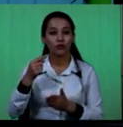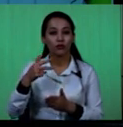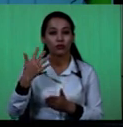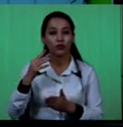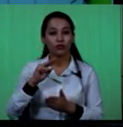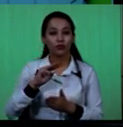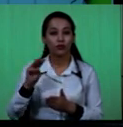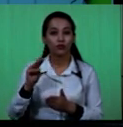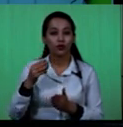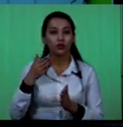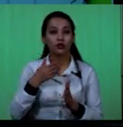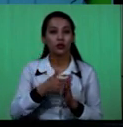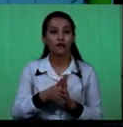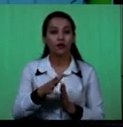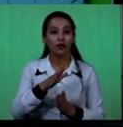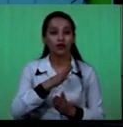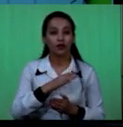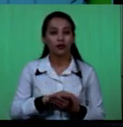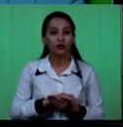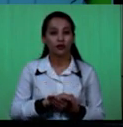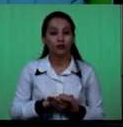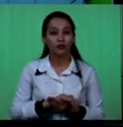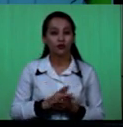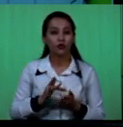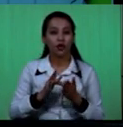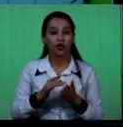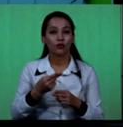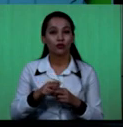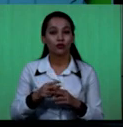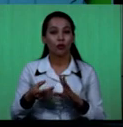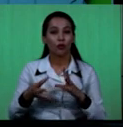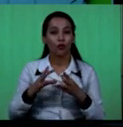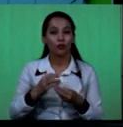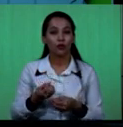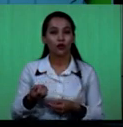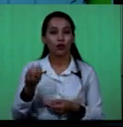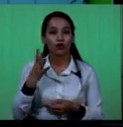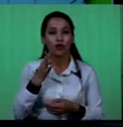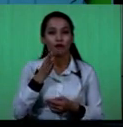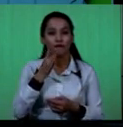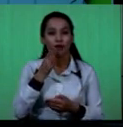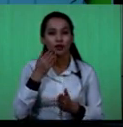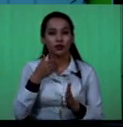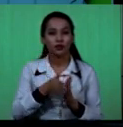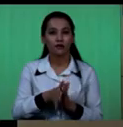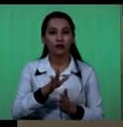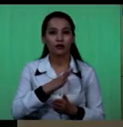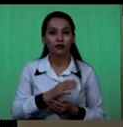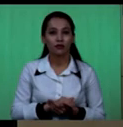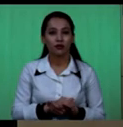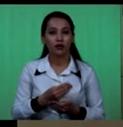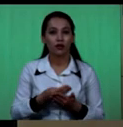minut sarflandi. Bu sayohat uchun jami qancha vaqt sarflandi?